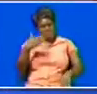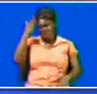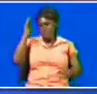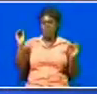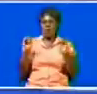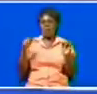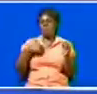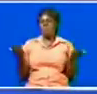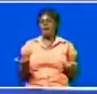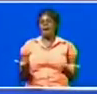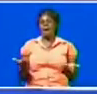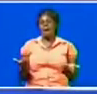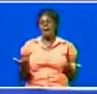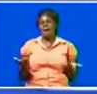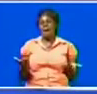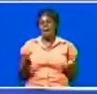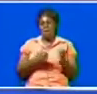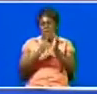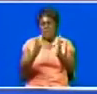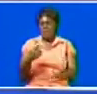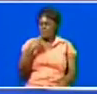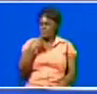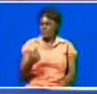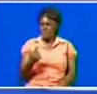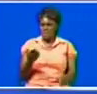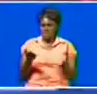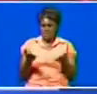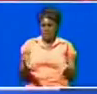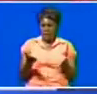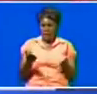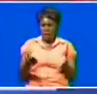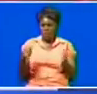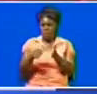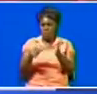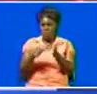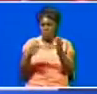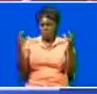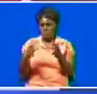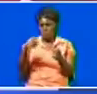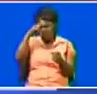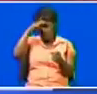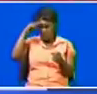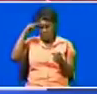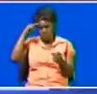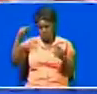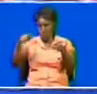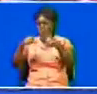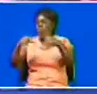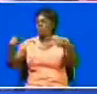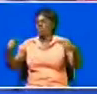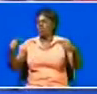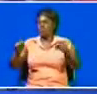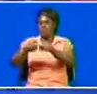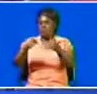sasa mimi ni mtu ya nani? The leader said the current turmoil witnessed in the party is because there are plans by the opposition